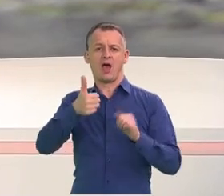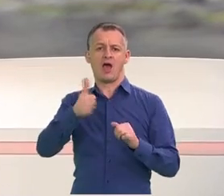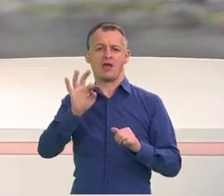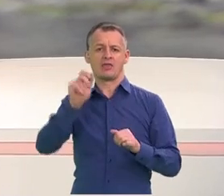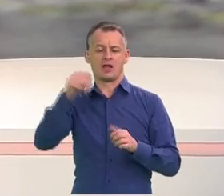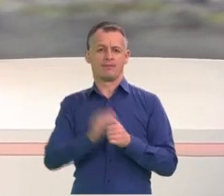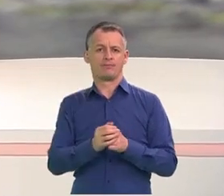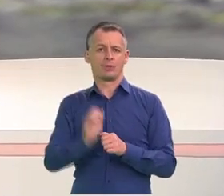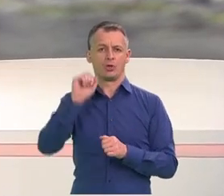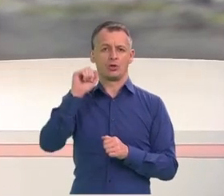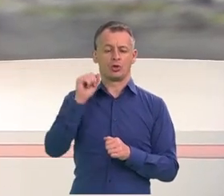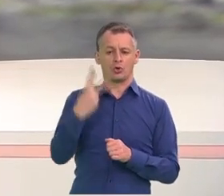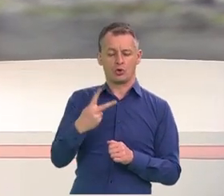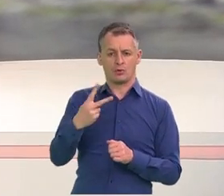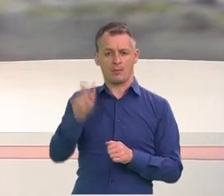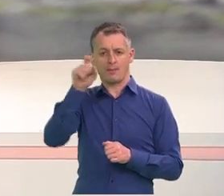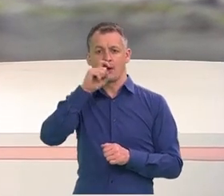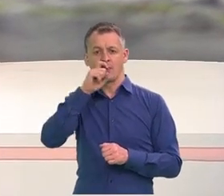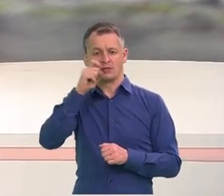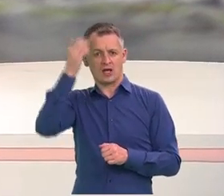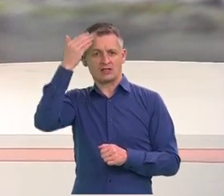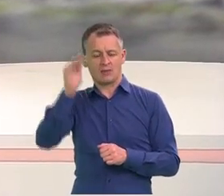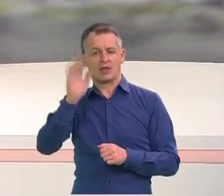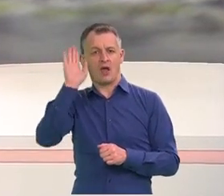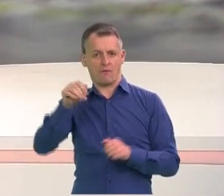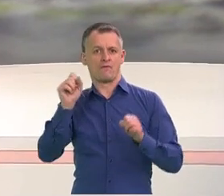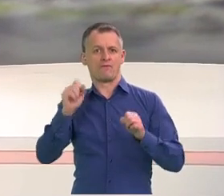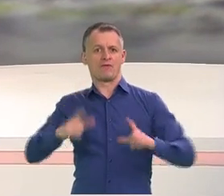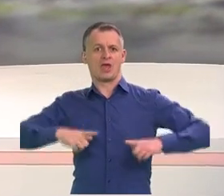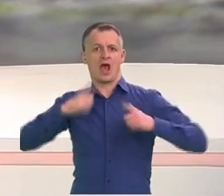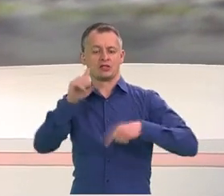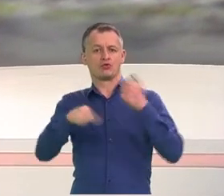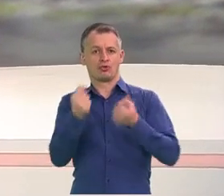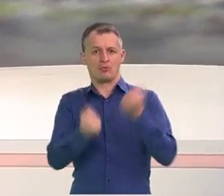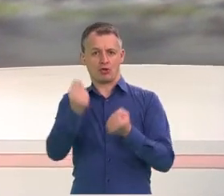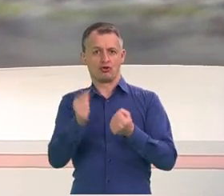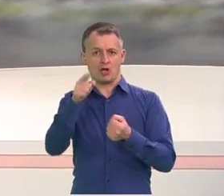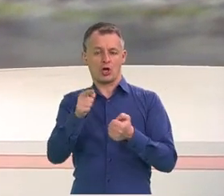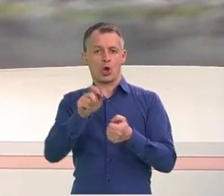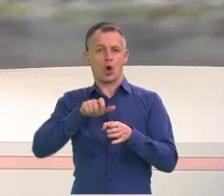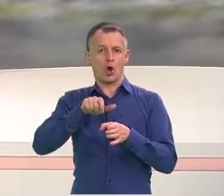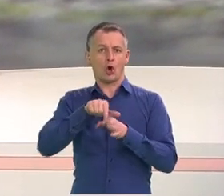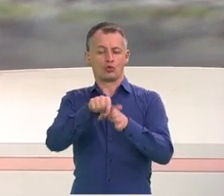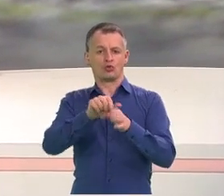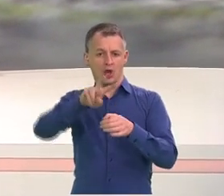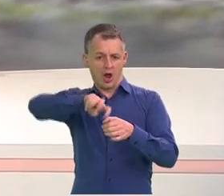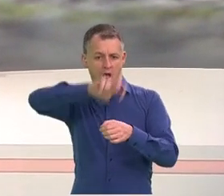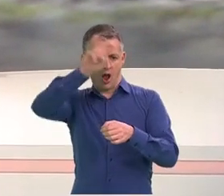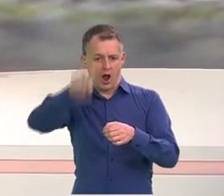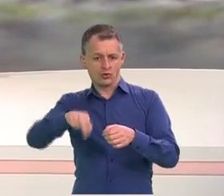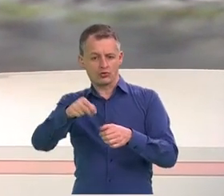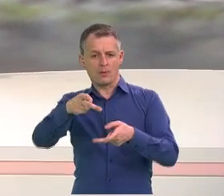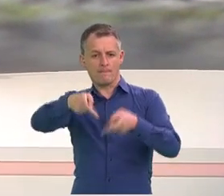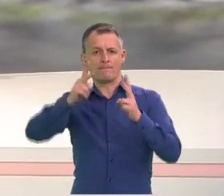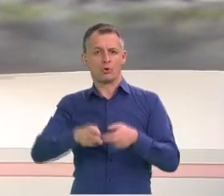2 bărbați au scăpat miraculos cu viață, unul la Arad, altul la Predeal, după ce mașinile pe care le conduceau au căzut de pe câte un pod. Accident grav și în